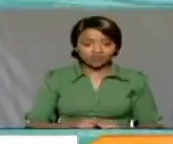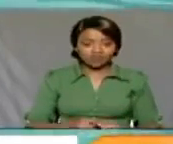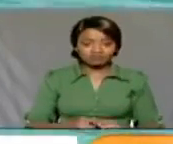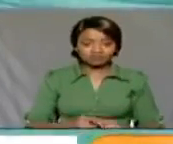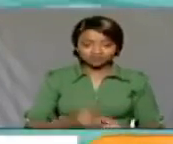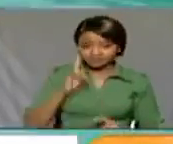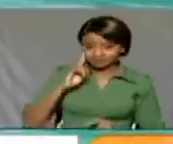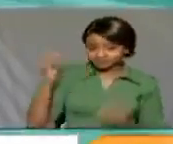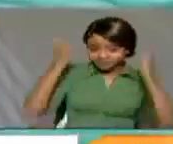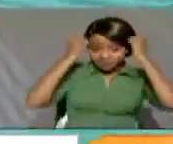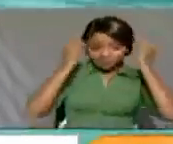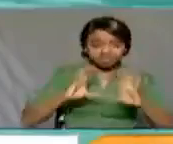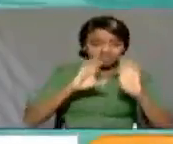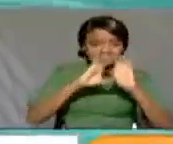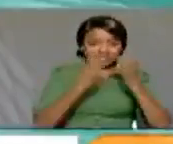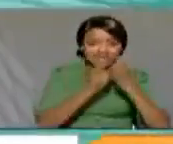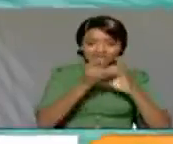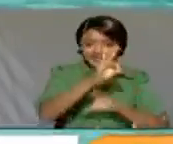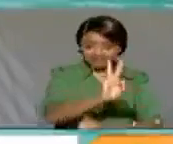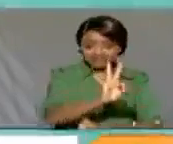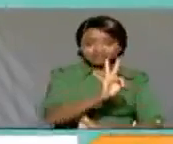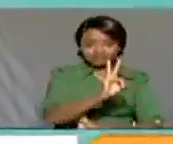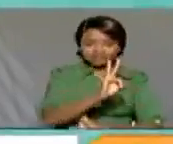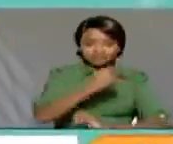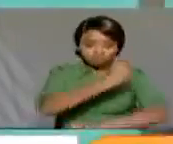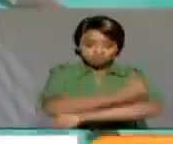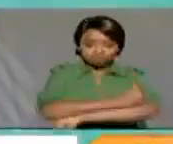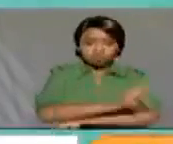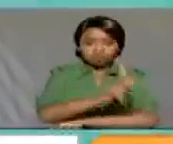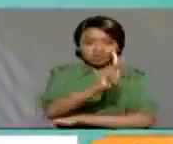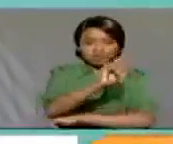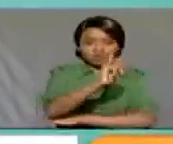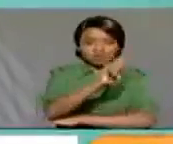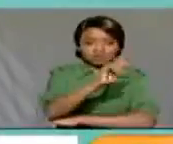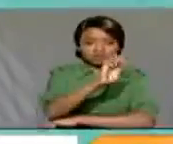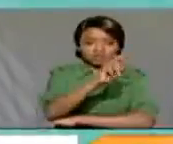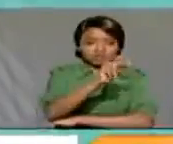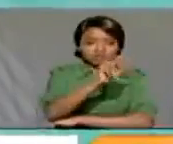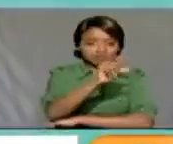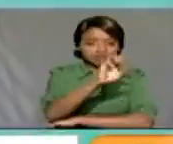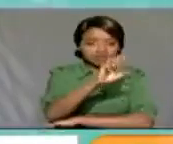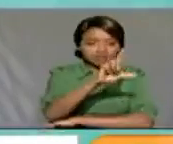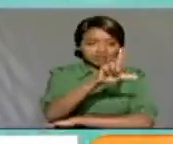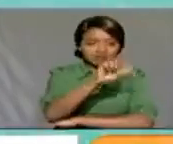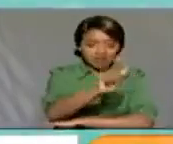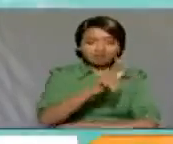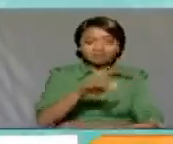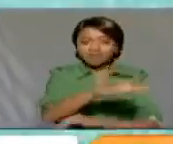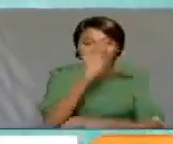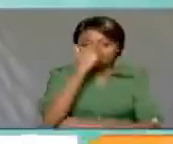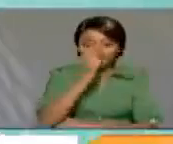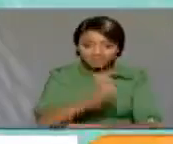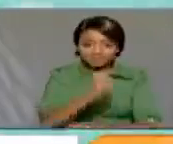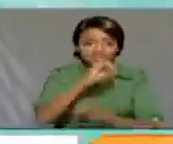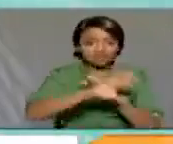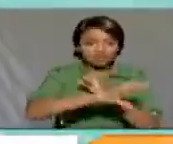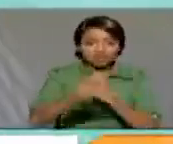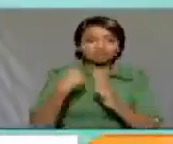Hawa ni wanafunzi wa darasa la 3 katika shule ya Kitengela International, kaunti ya Kajiado, wakiwa kwenye somo la kupiga mbizi.